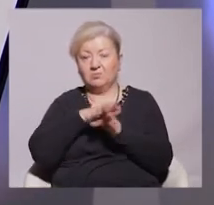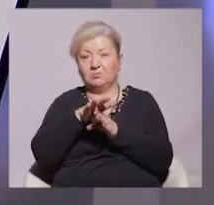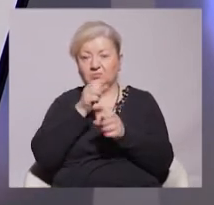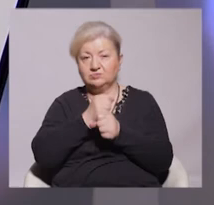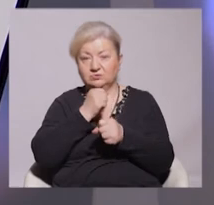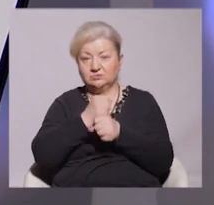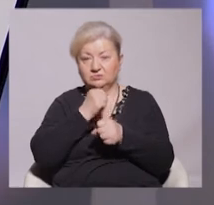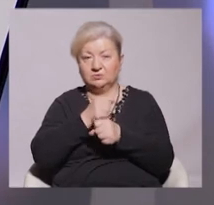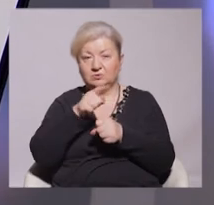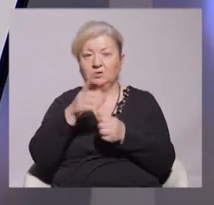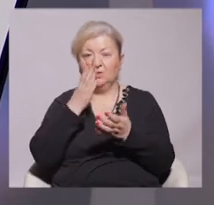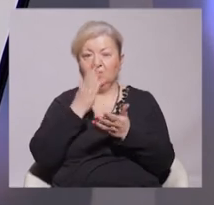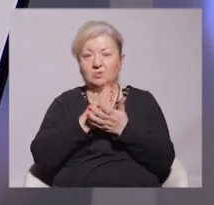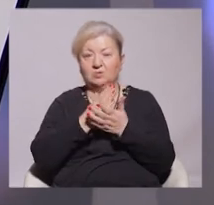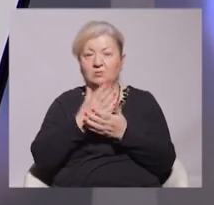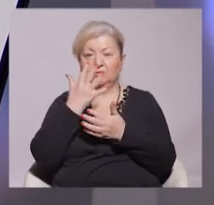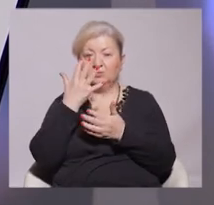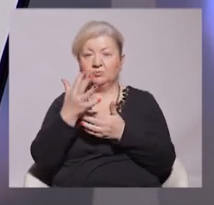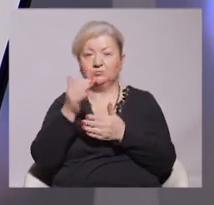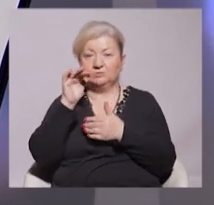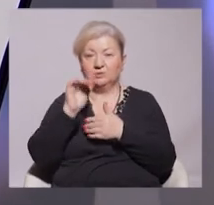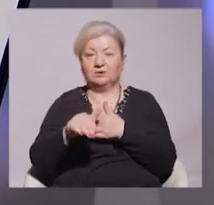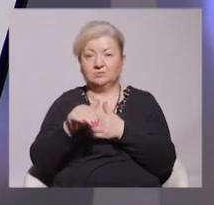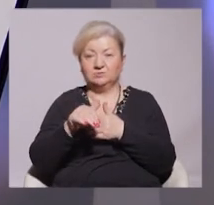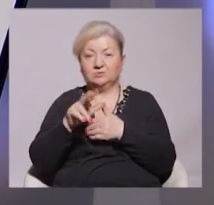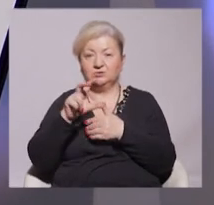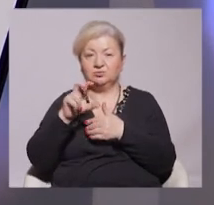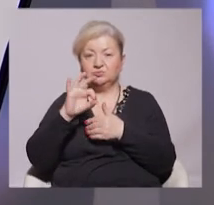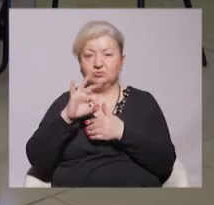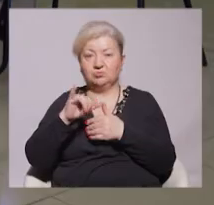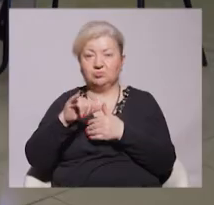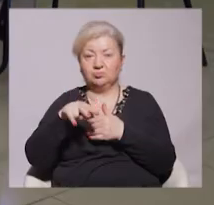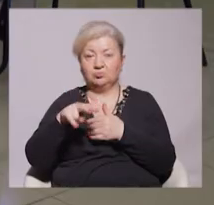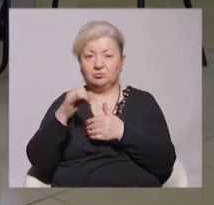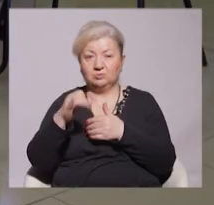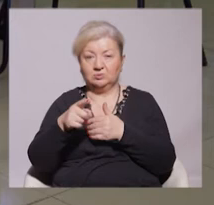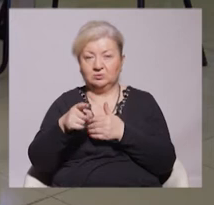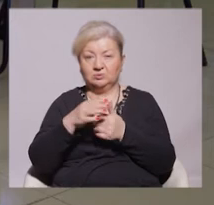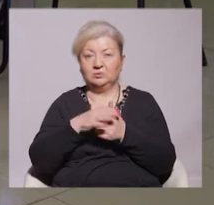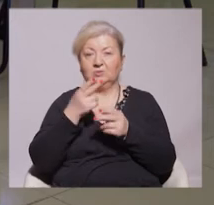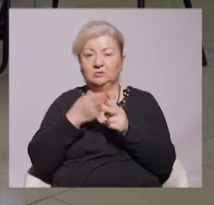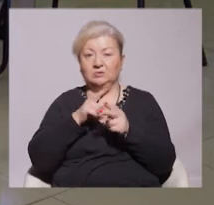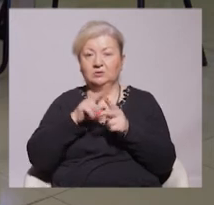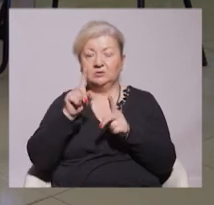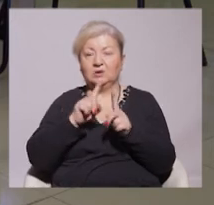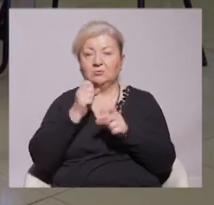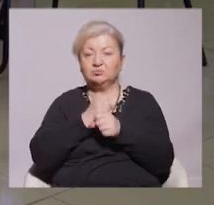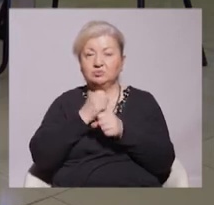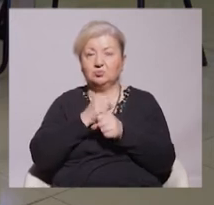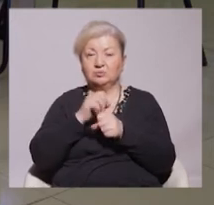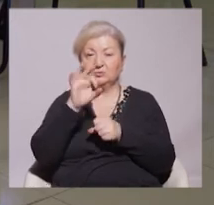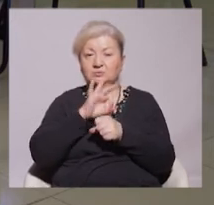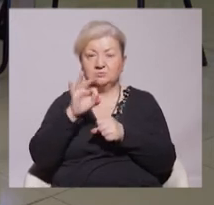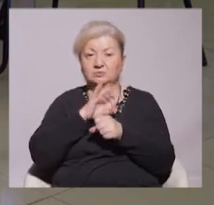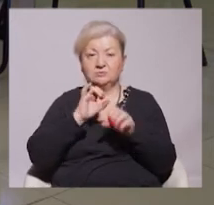მუშაობა არის 5000 ჯოული. ხო? ანუ რა მუშაობაზეა საუბარი?